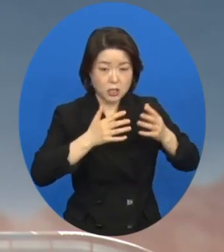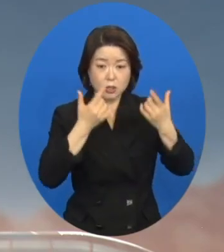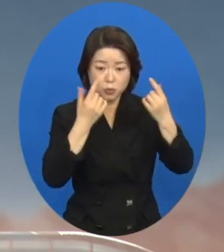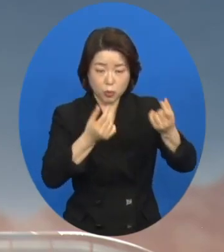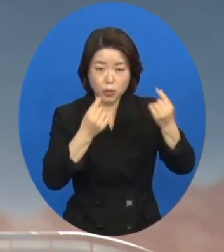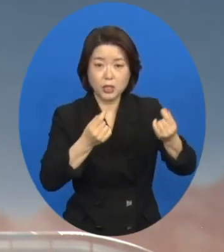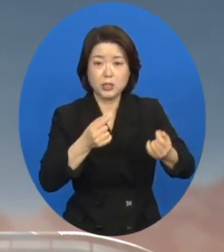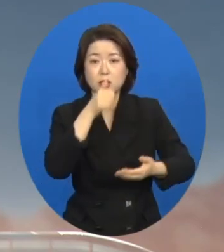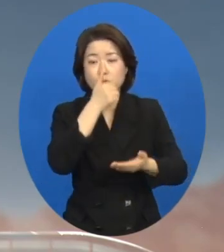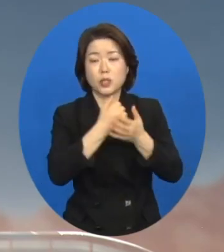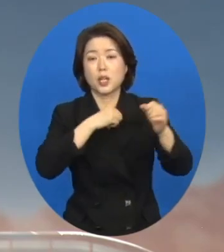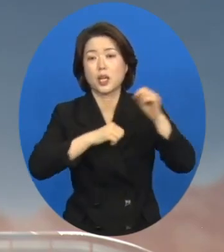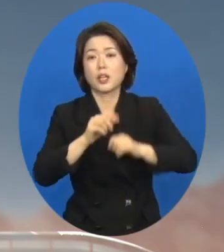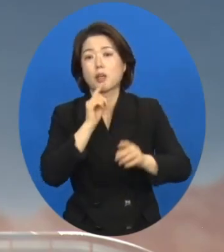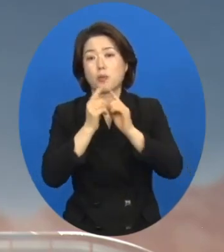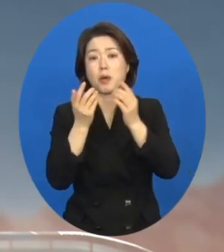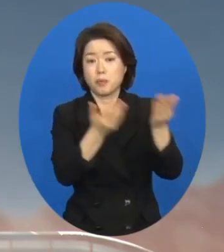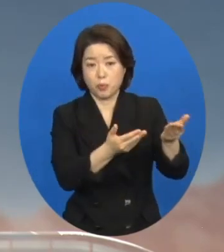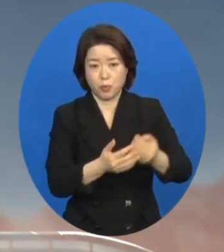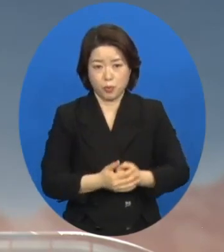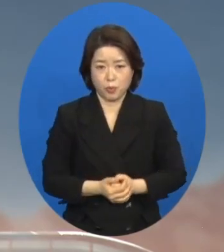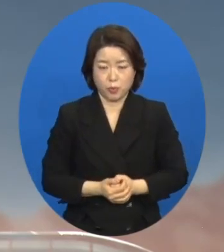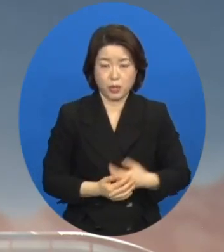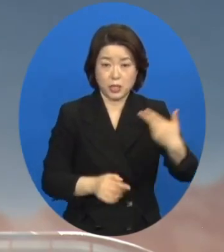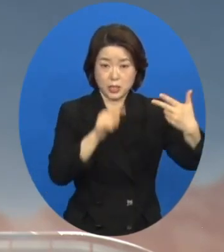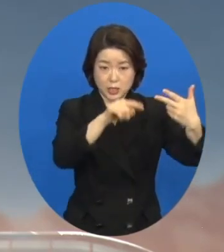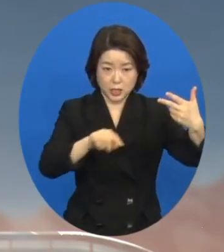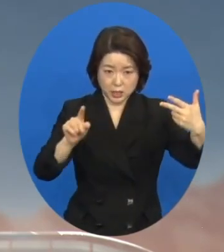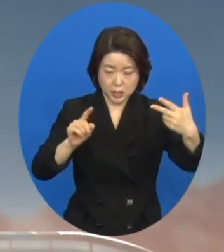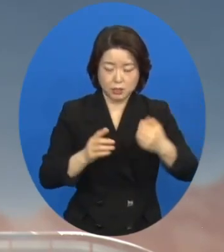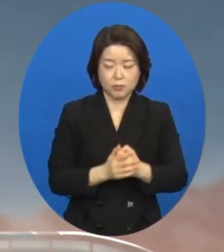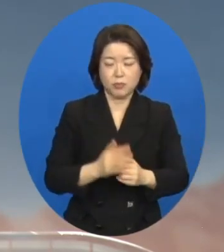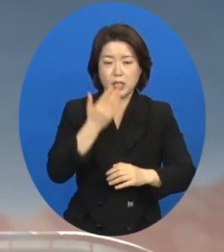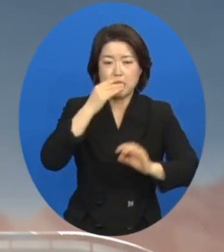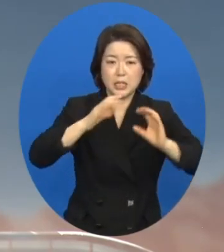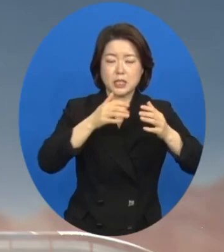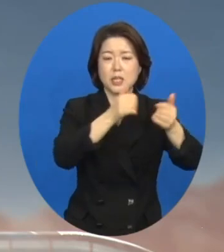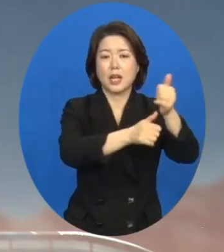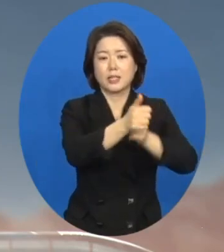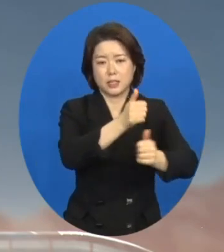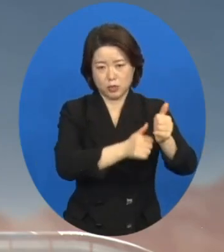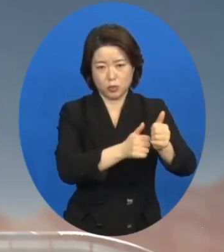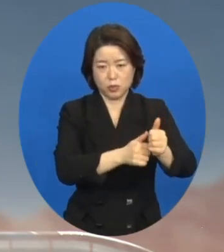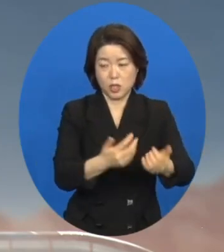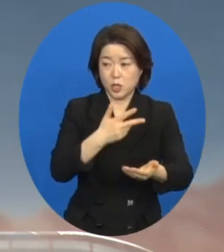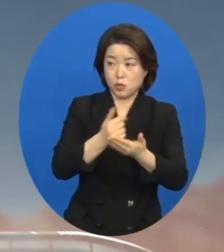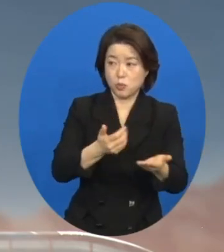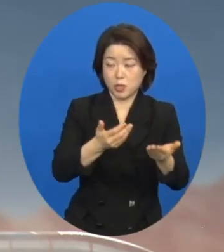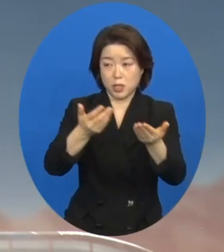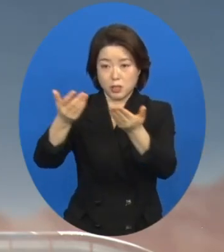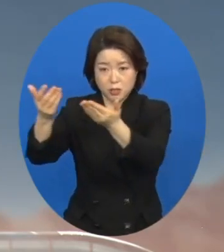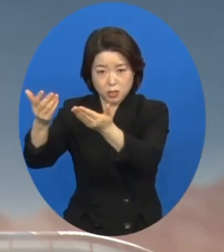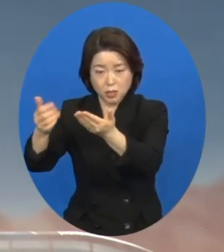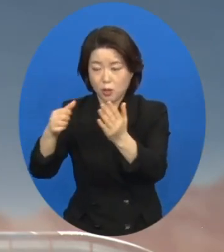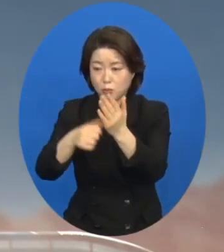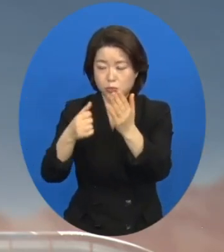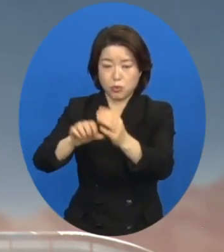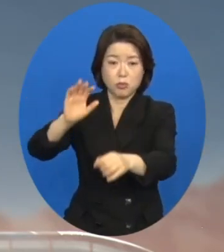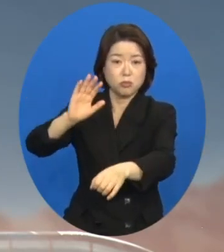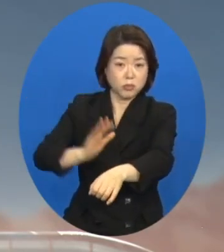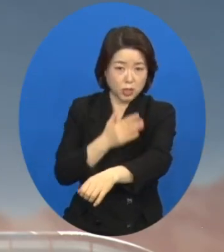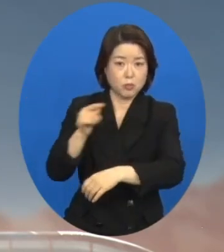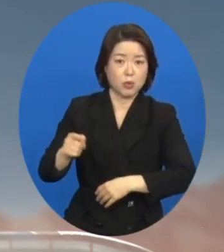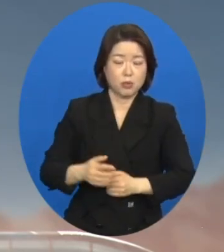하십니다. 여호수아 7장 1절에 이스라엘 자손이 주님께 바쳐야 할 물건을 잘못 다뤘대요. 아니, 아간인데